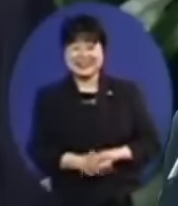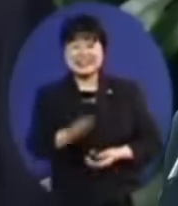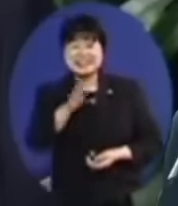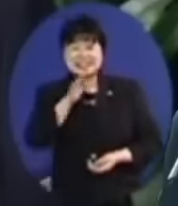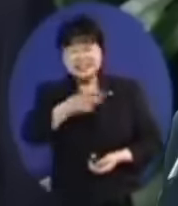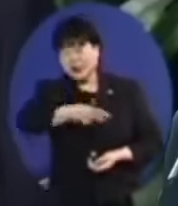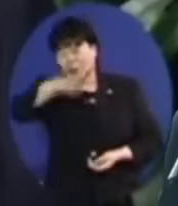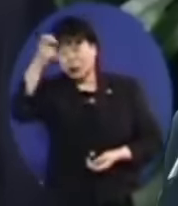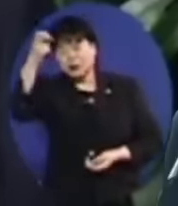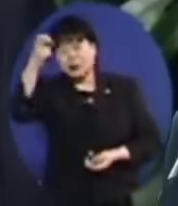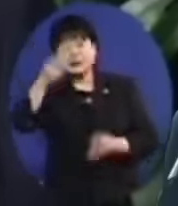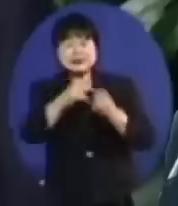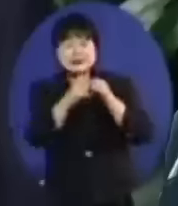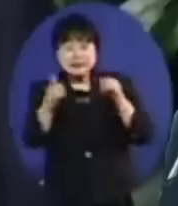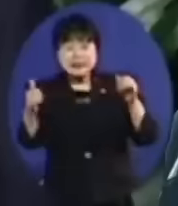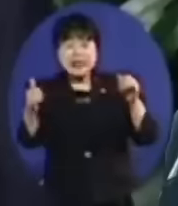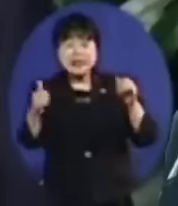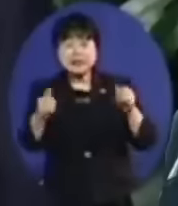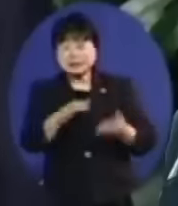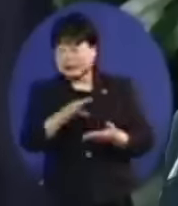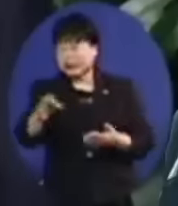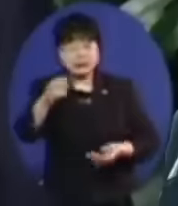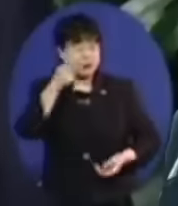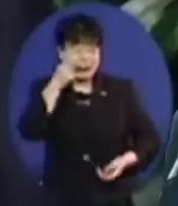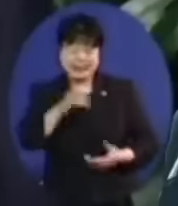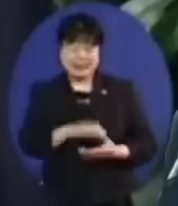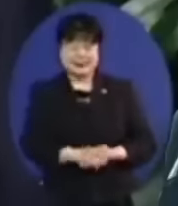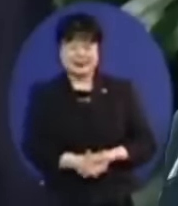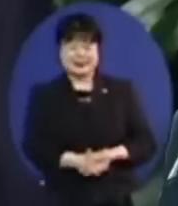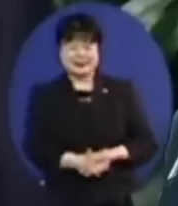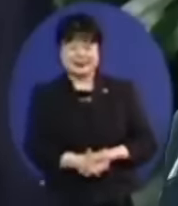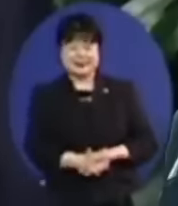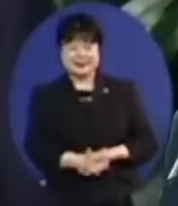진짜 똑똑한 사람은 그것도 못 써요.